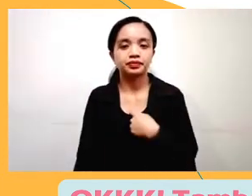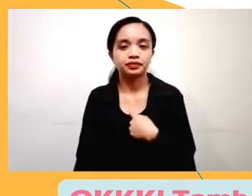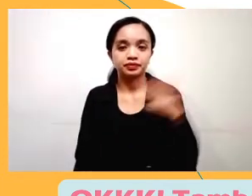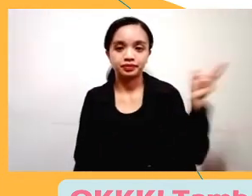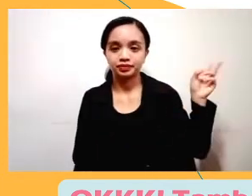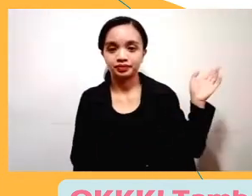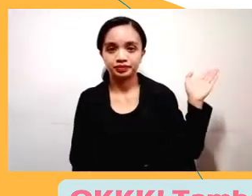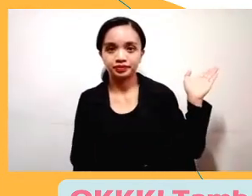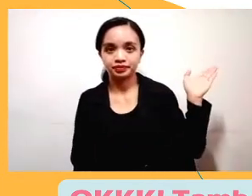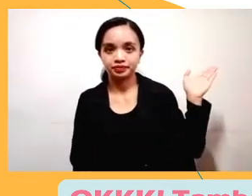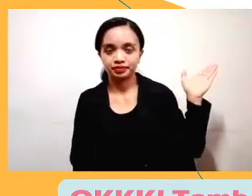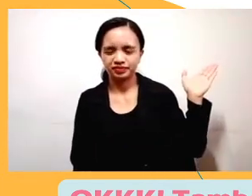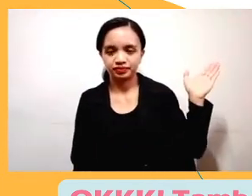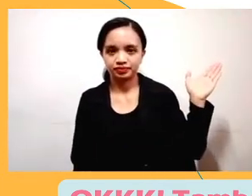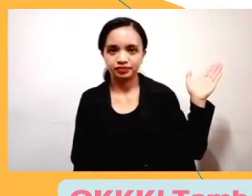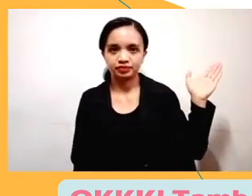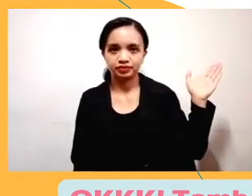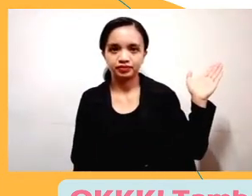Ako.